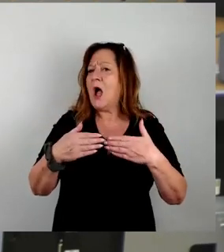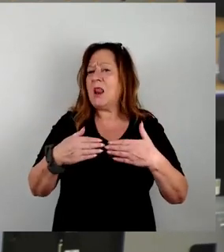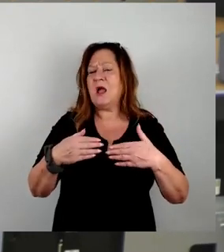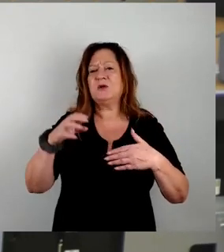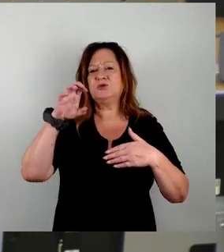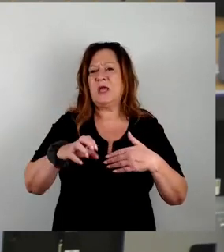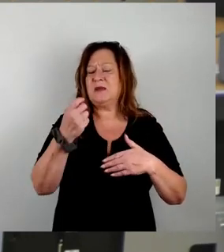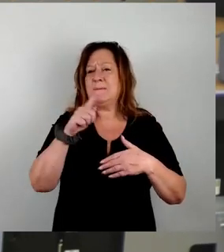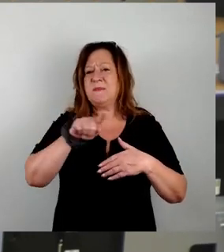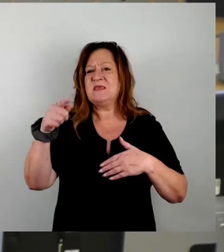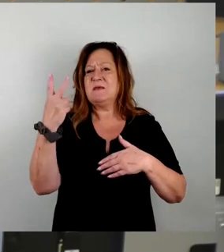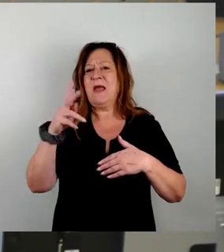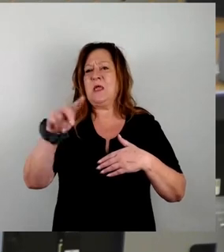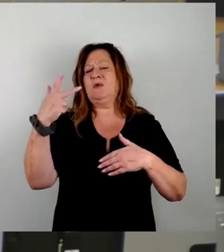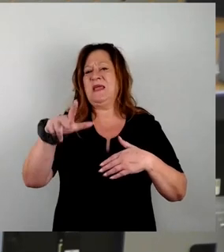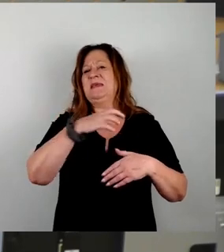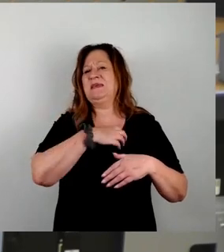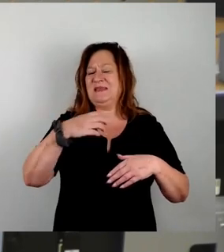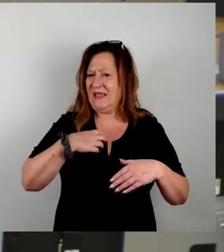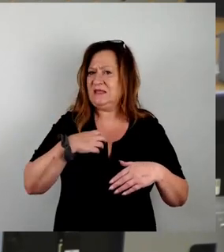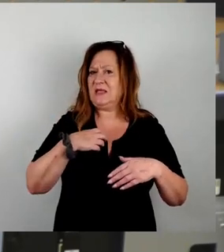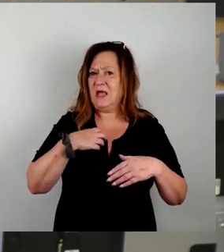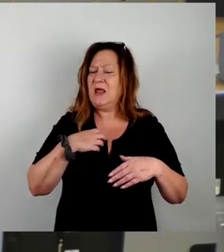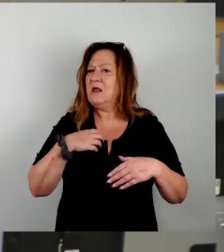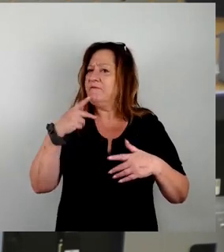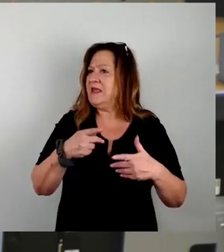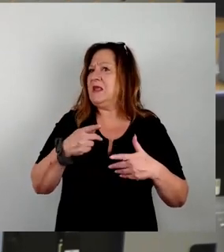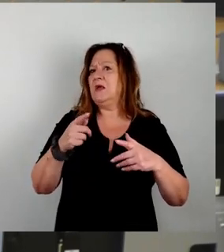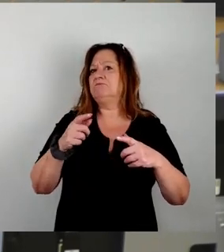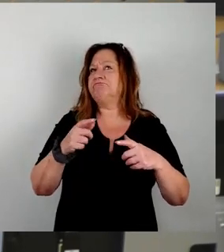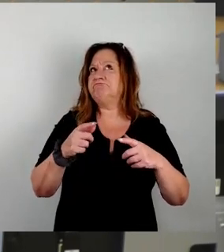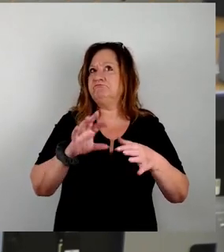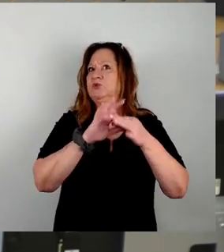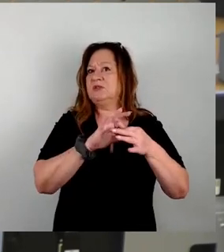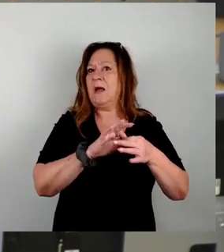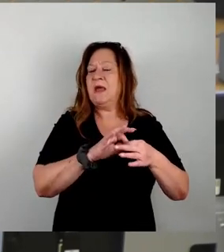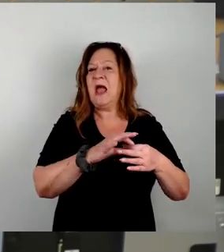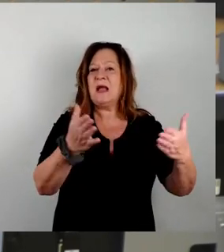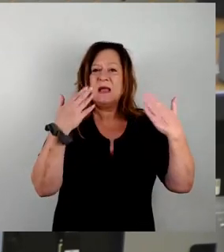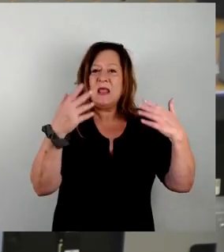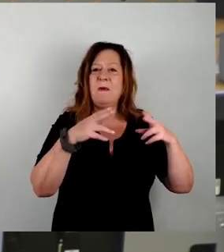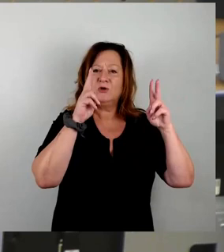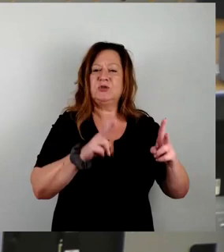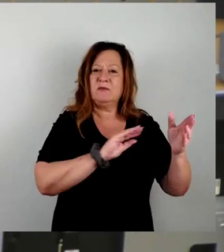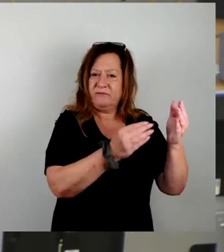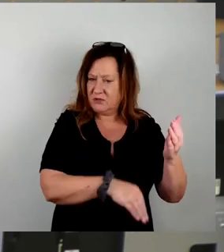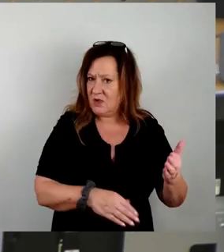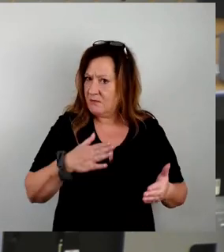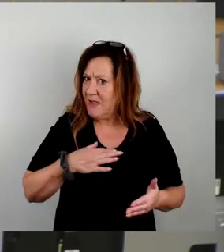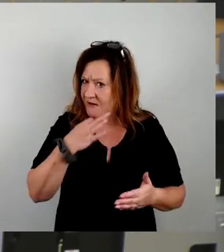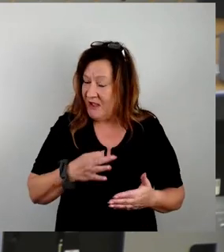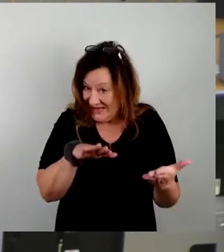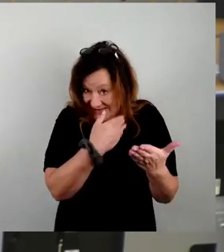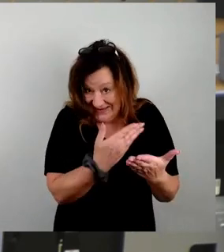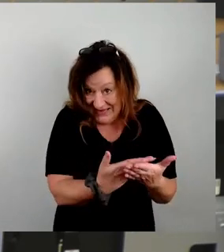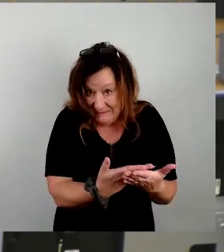der Modellprojekte und im Hinblick auf den Klimastadtvertrag? Meine erste Unterfrage lautet, gibt es schon einen Klimastadtvertrag, beziehungsweise